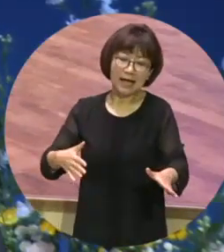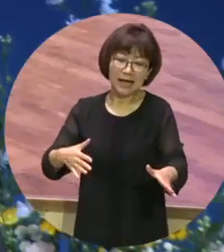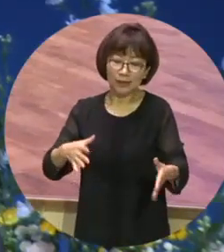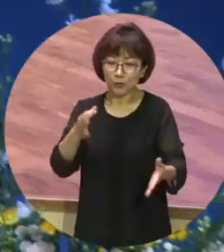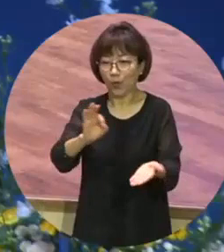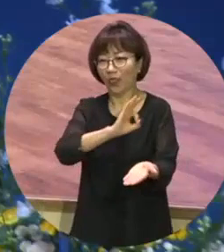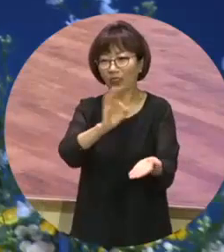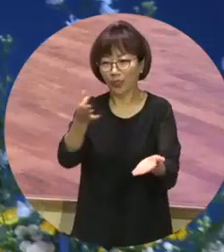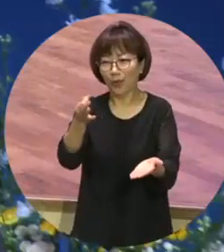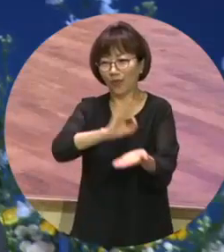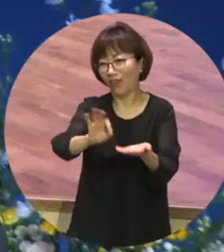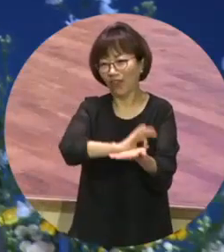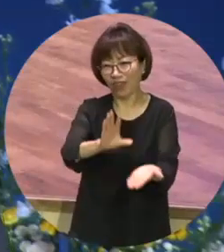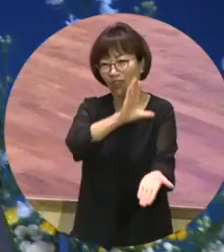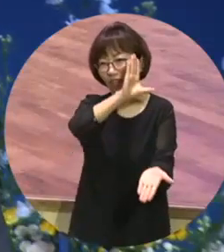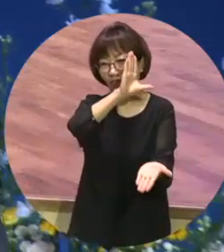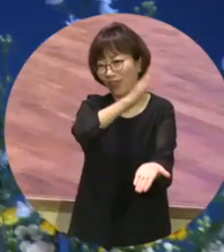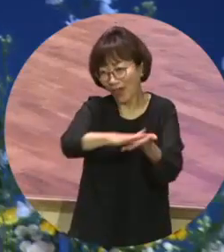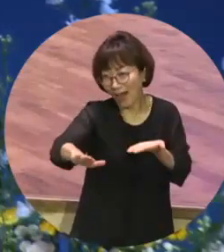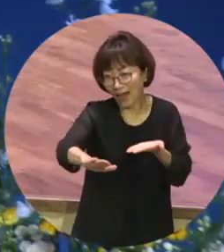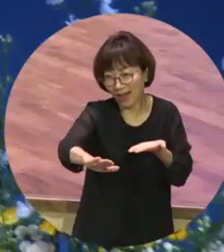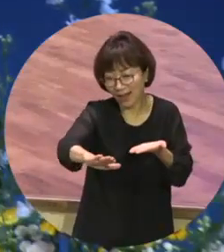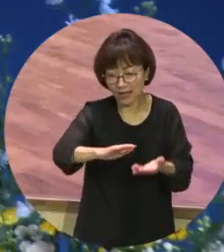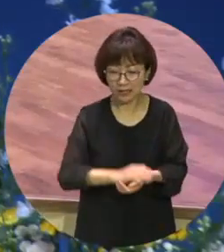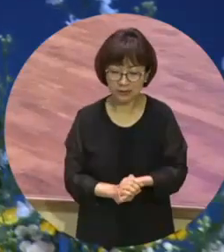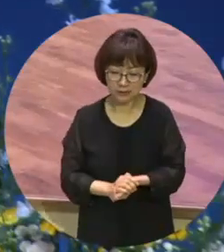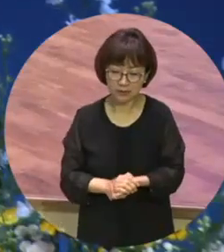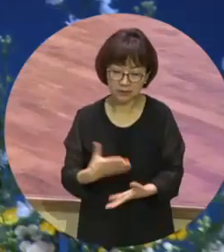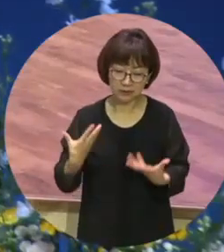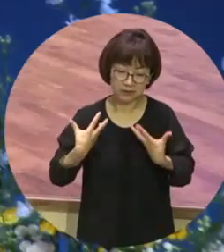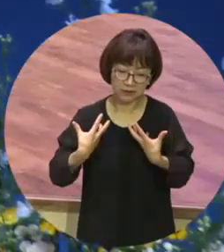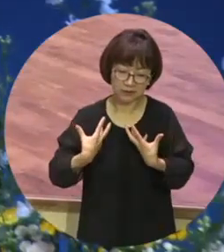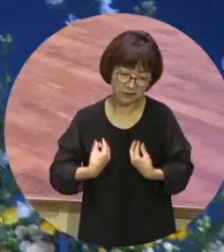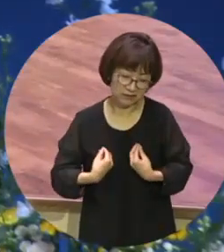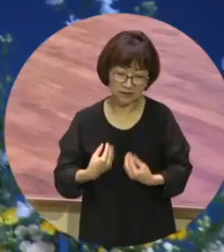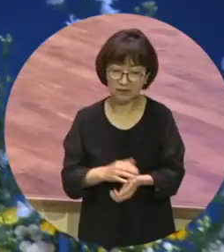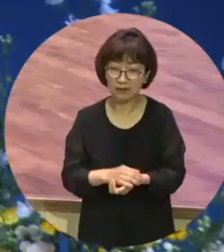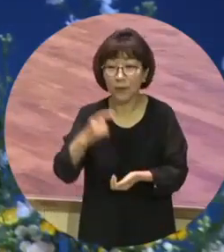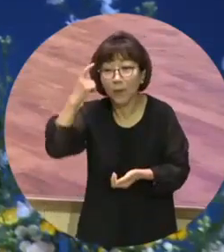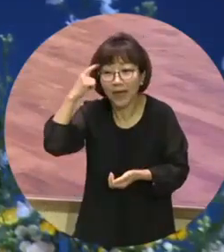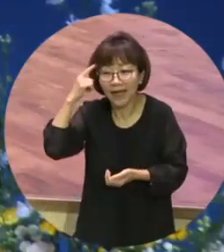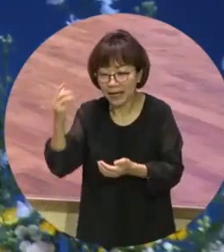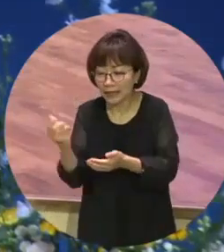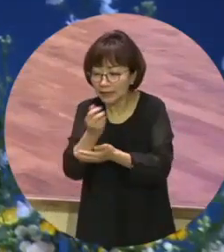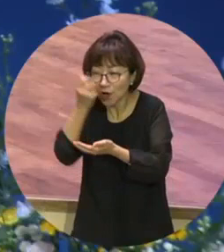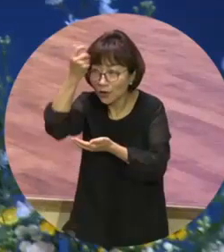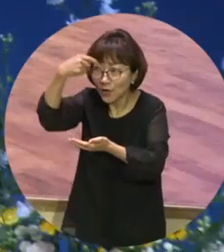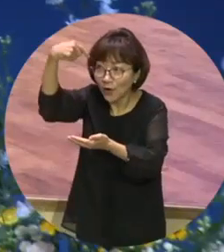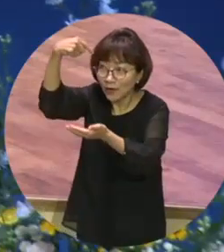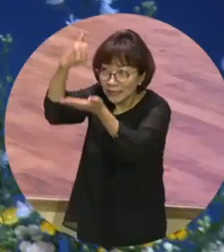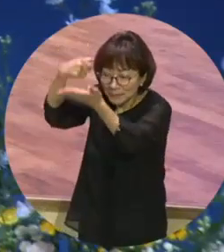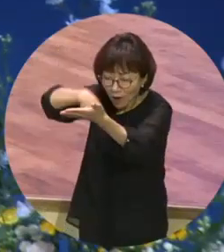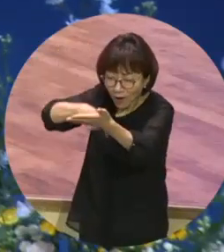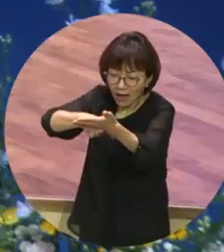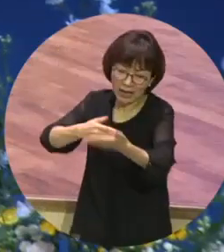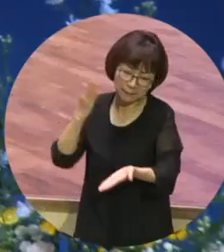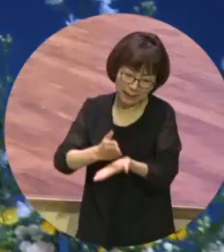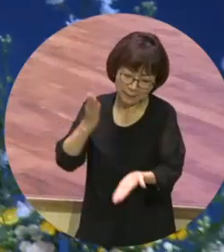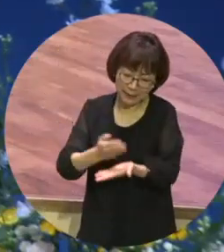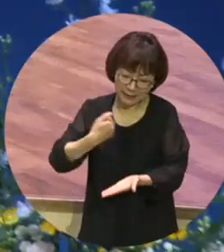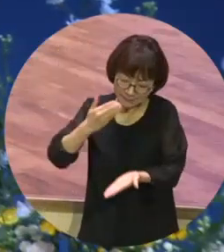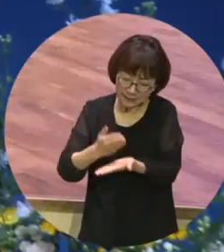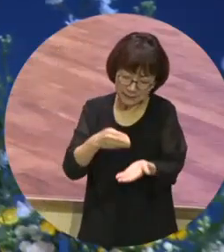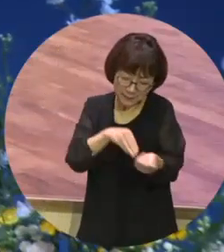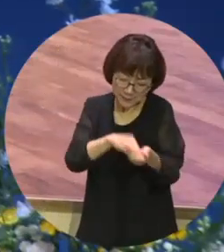그렇게 카지노 가서 잘 되던 노름이 안 되게 돼 있어요. 왜? 성령이 말리신다고. 너는 하나님의